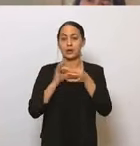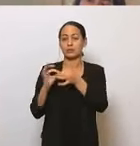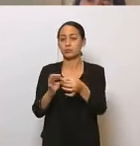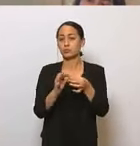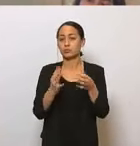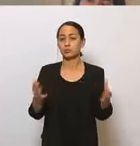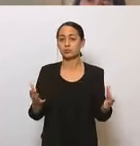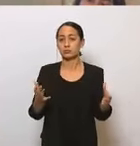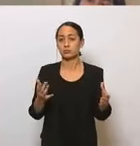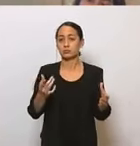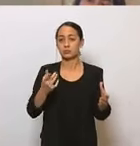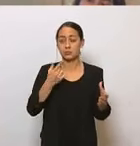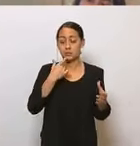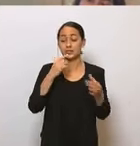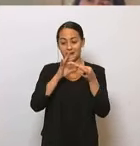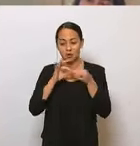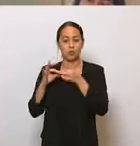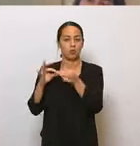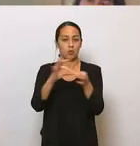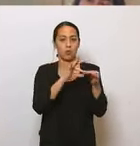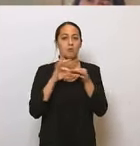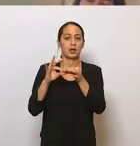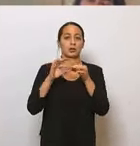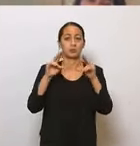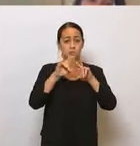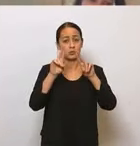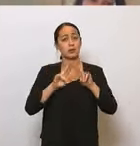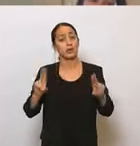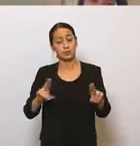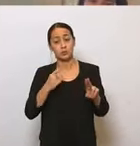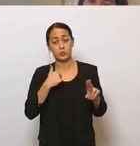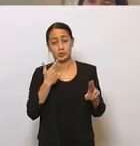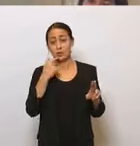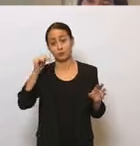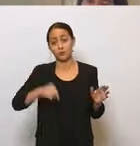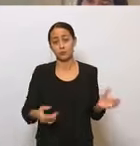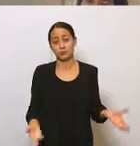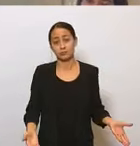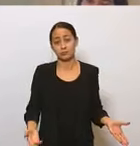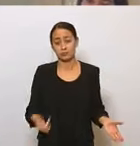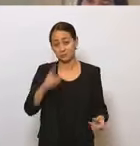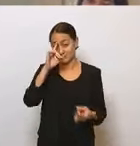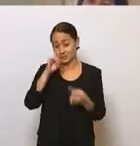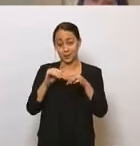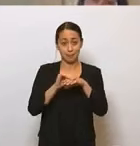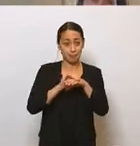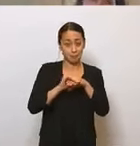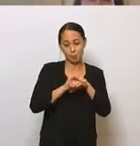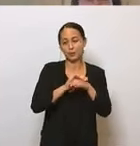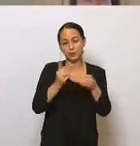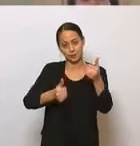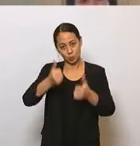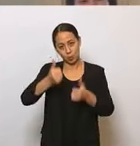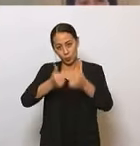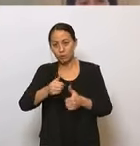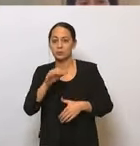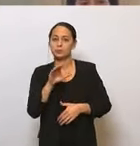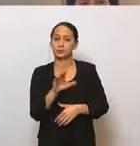de notre coopération internationale en ce qui concerne la politique de la concurrence.